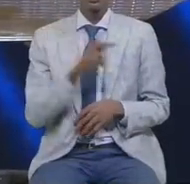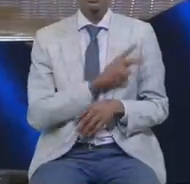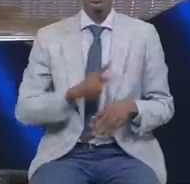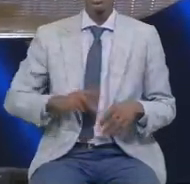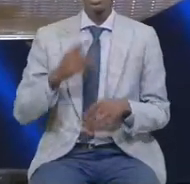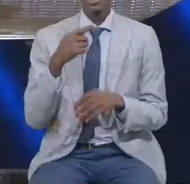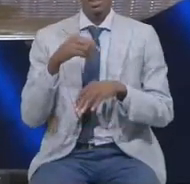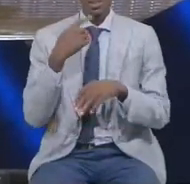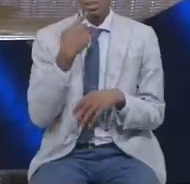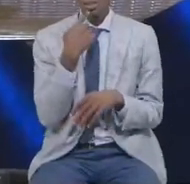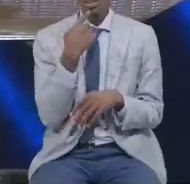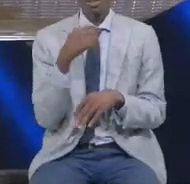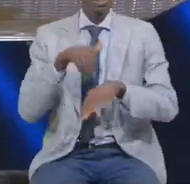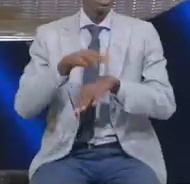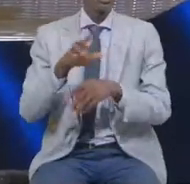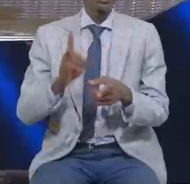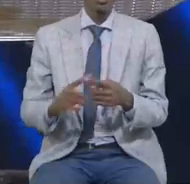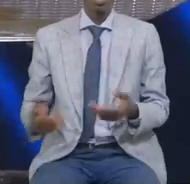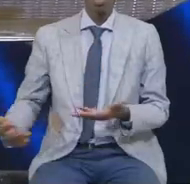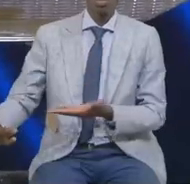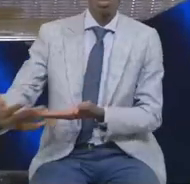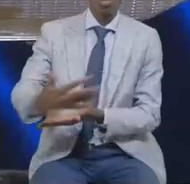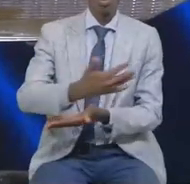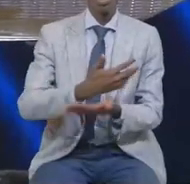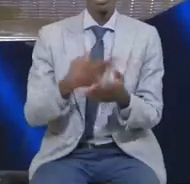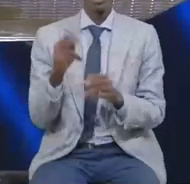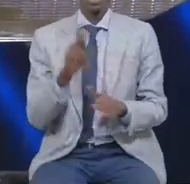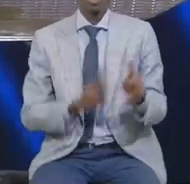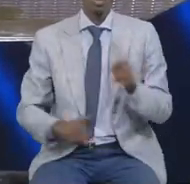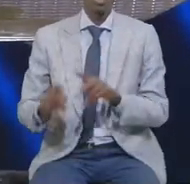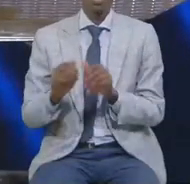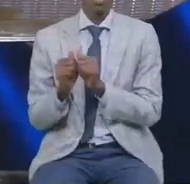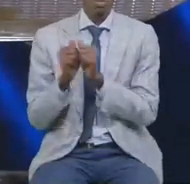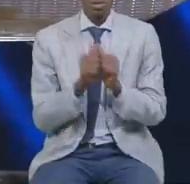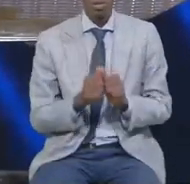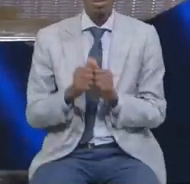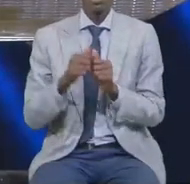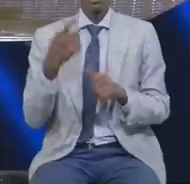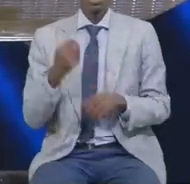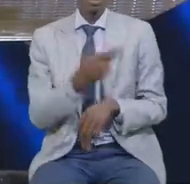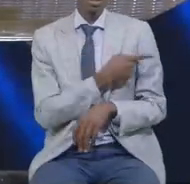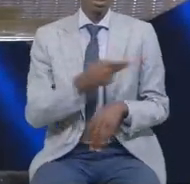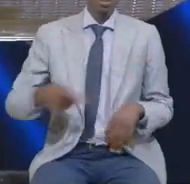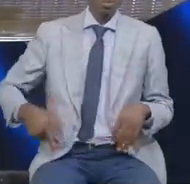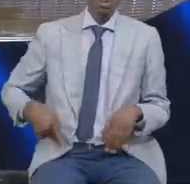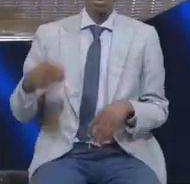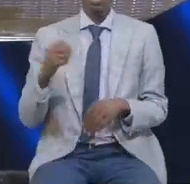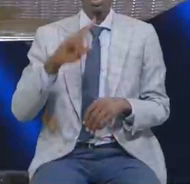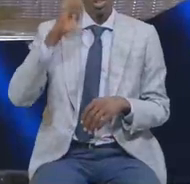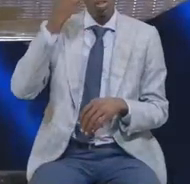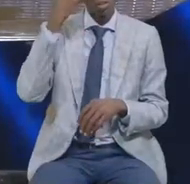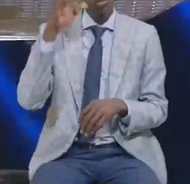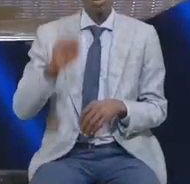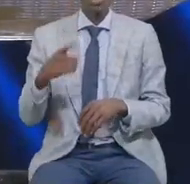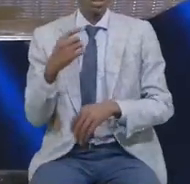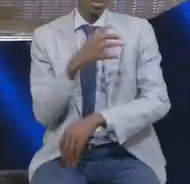fit convoquer les satrapes, les intendants et les gouverneurs, les grands